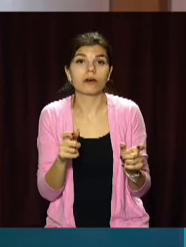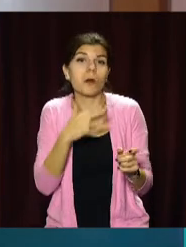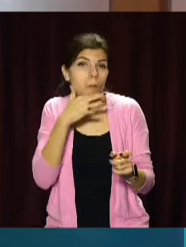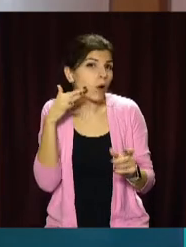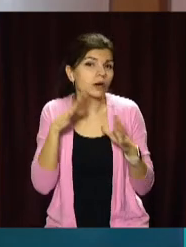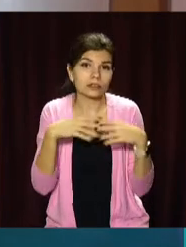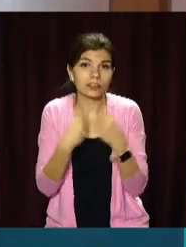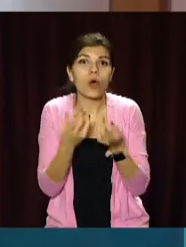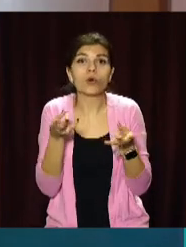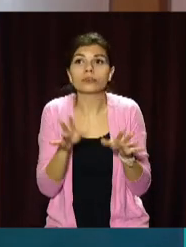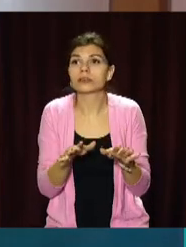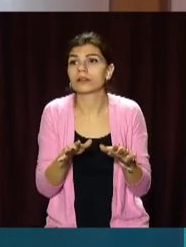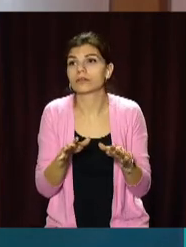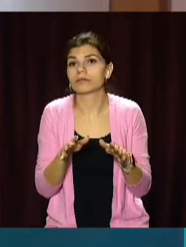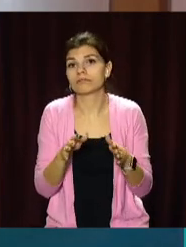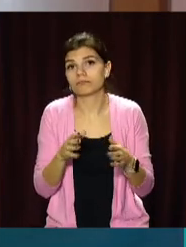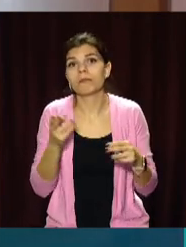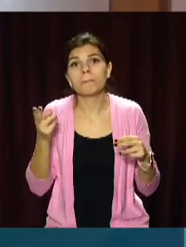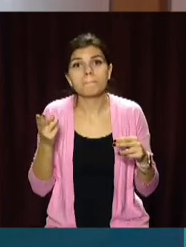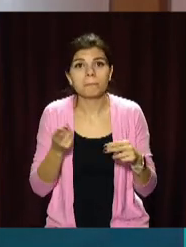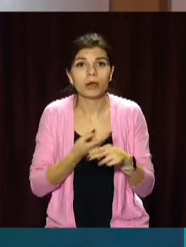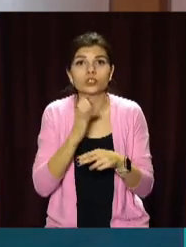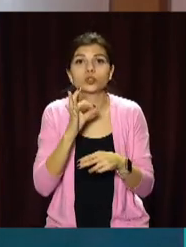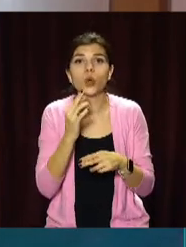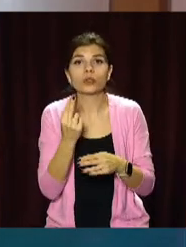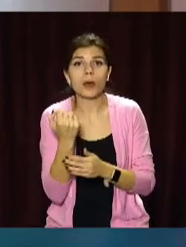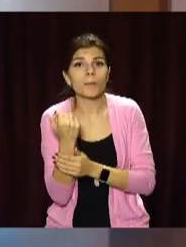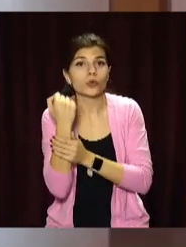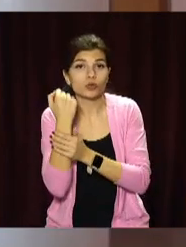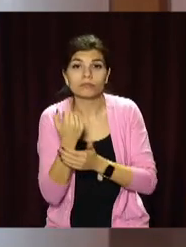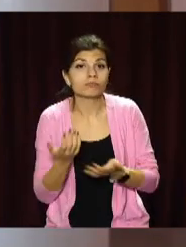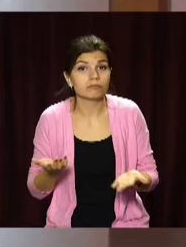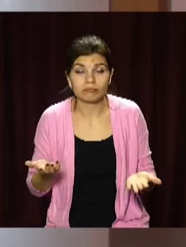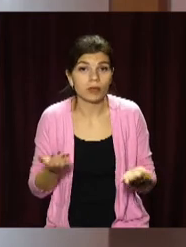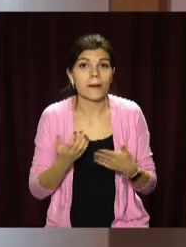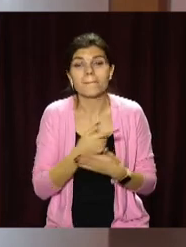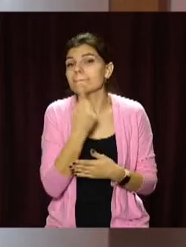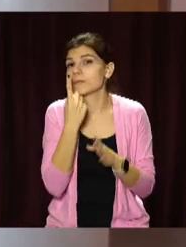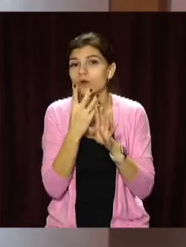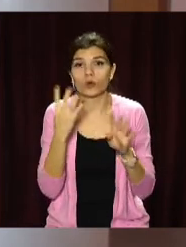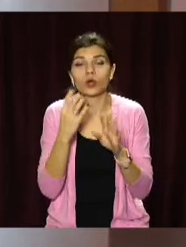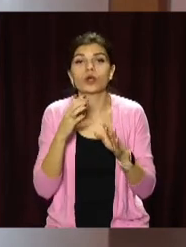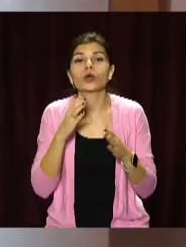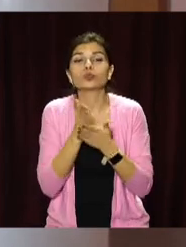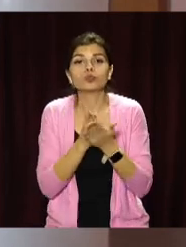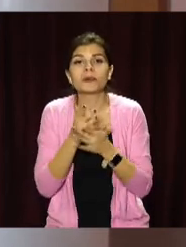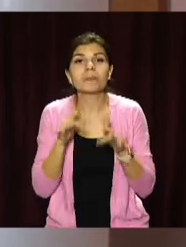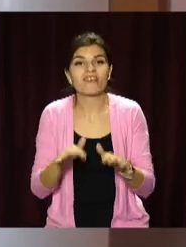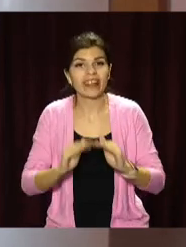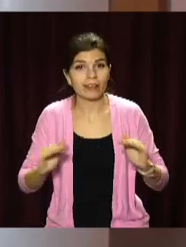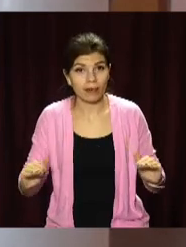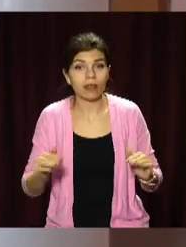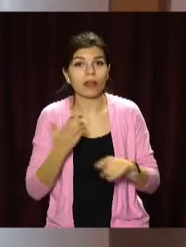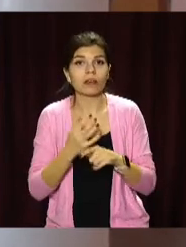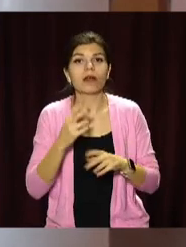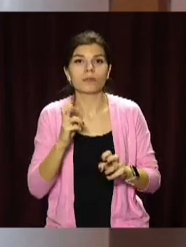багато сімей залишилися без соціальної підтримки, тому першочерговим завданням служби у справах дітей – це